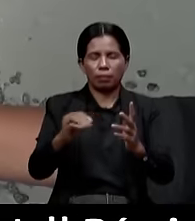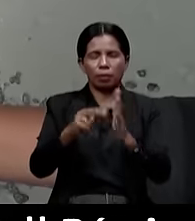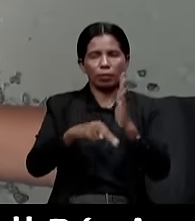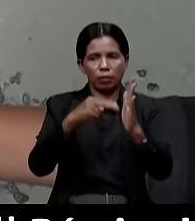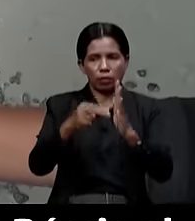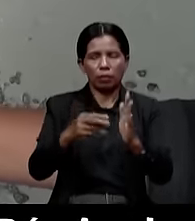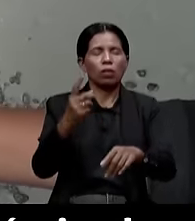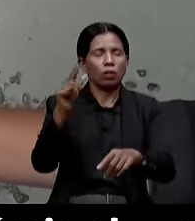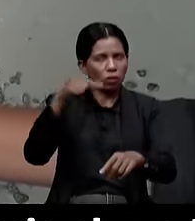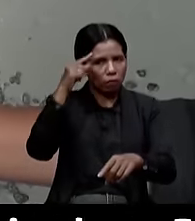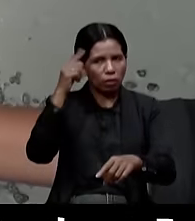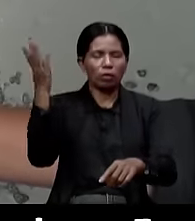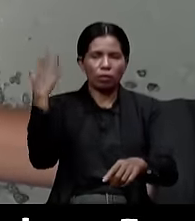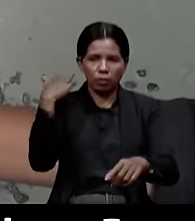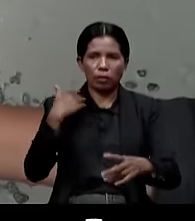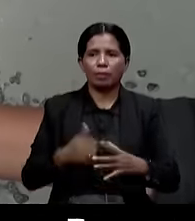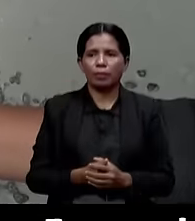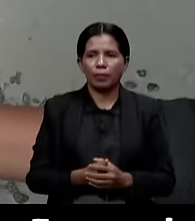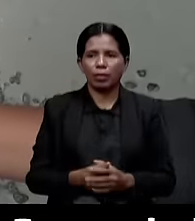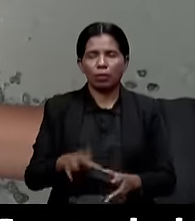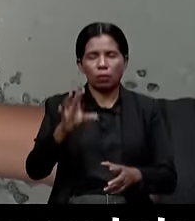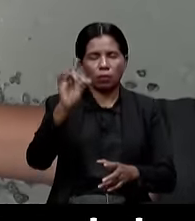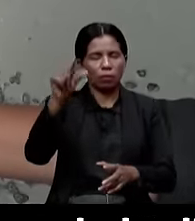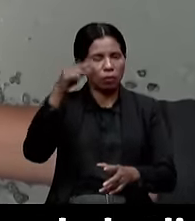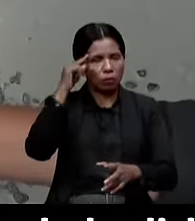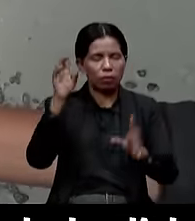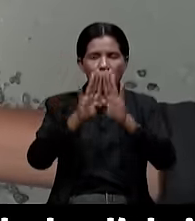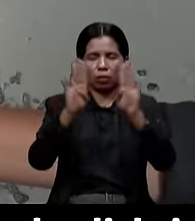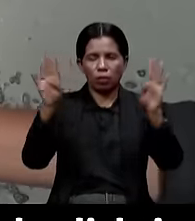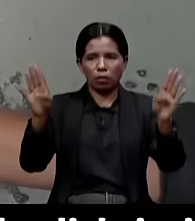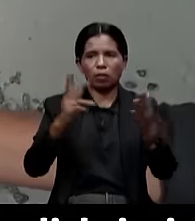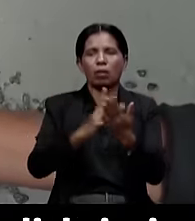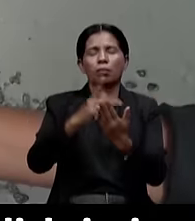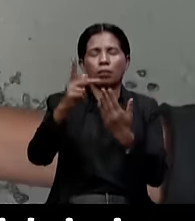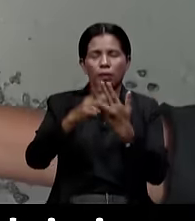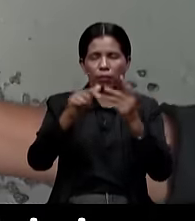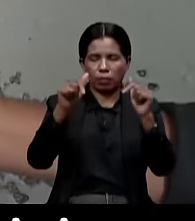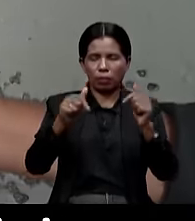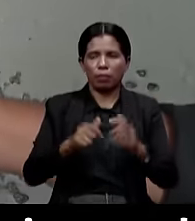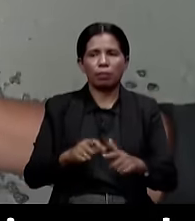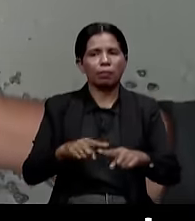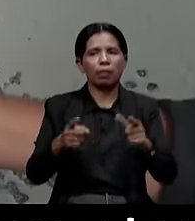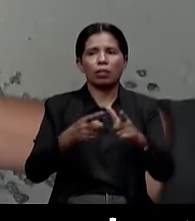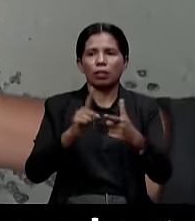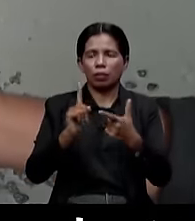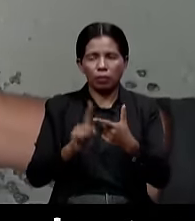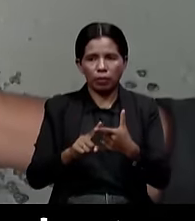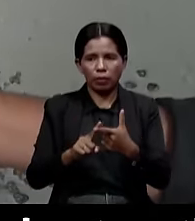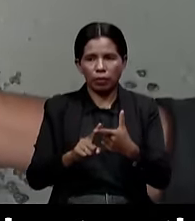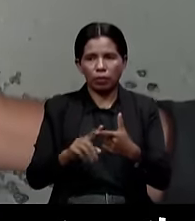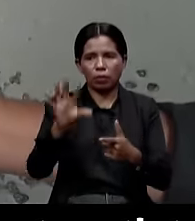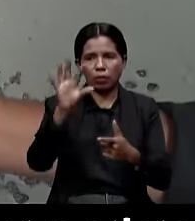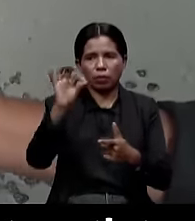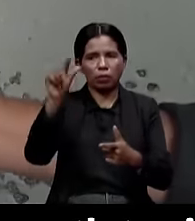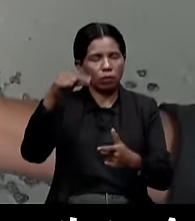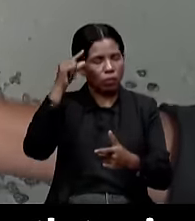gubernur anterior, kita beri gubernur loke program ini dan ini. Mai beri depois de